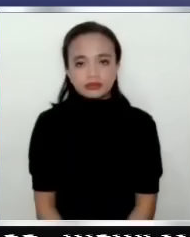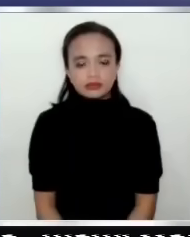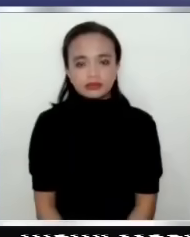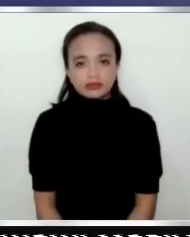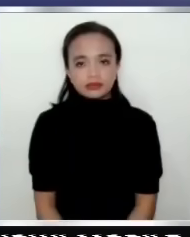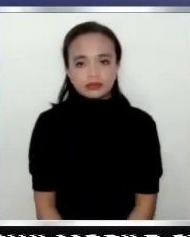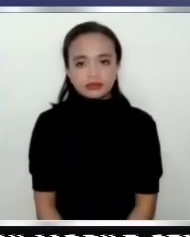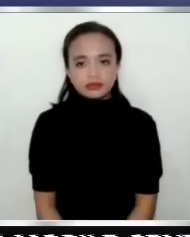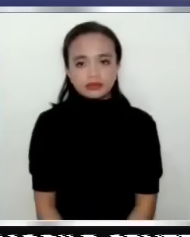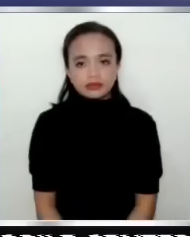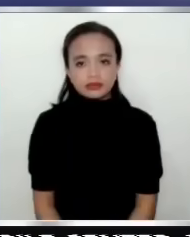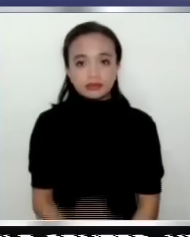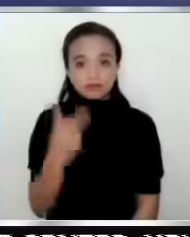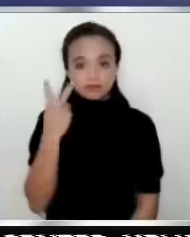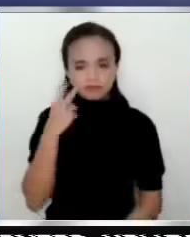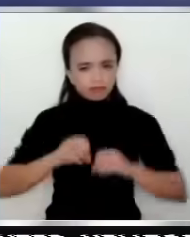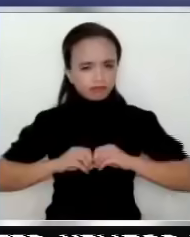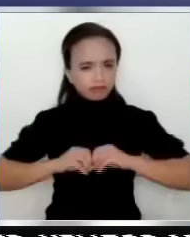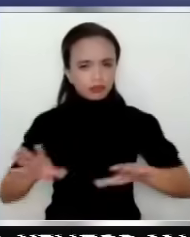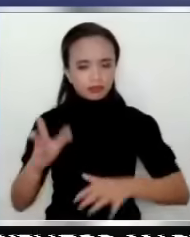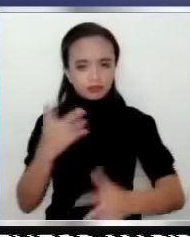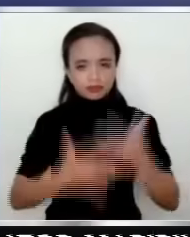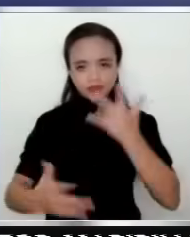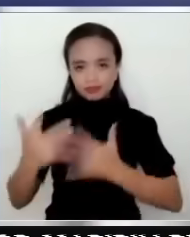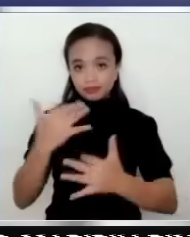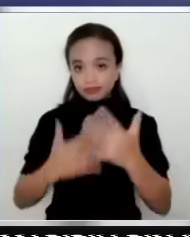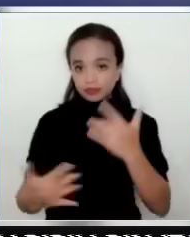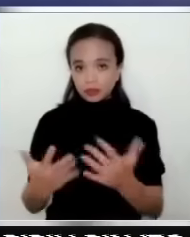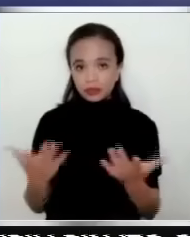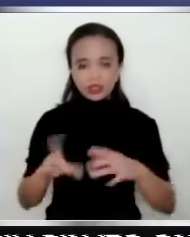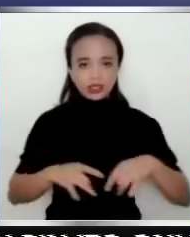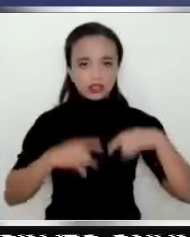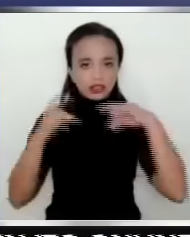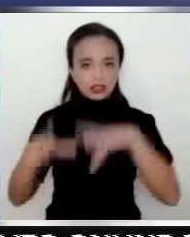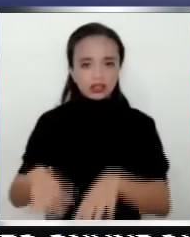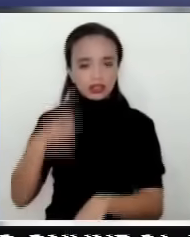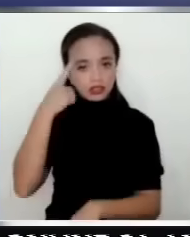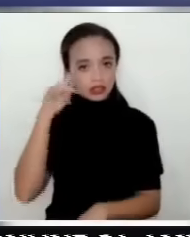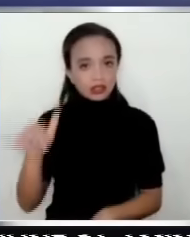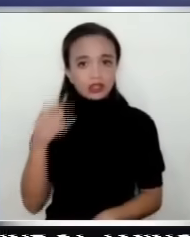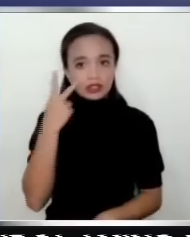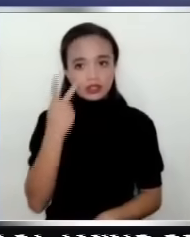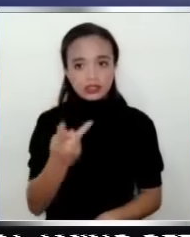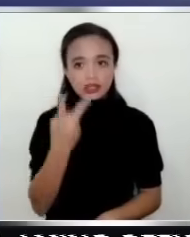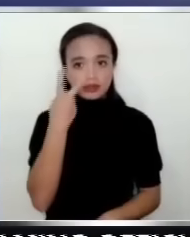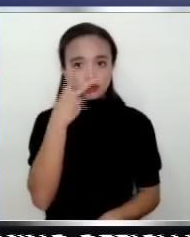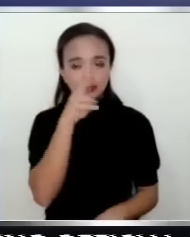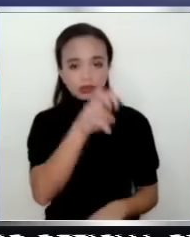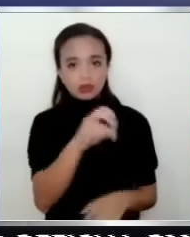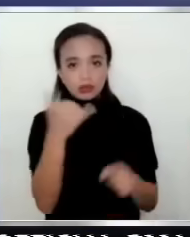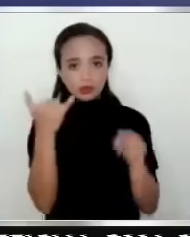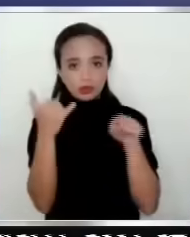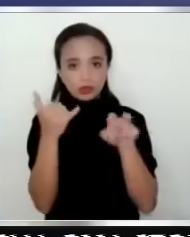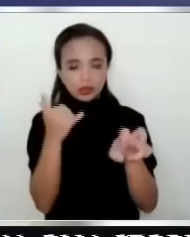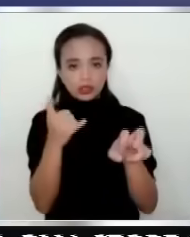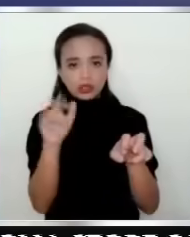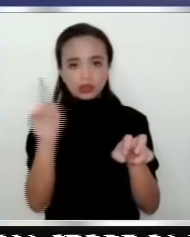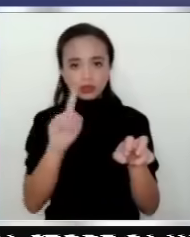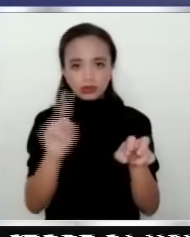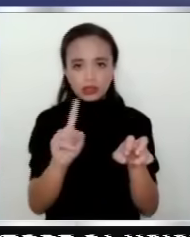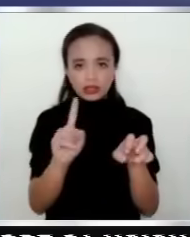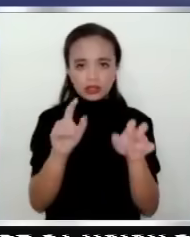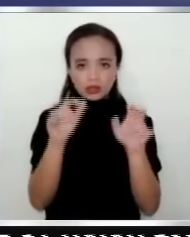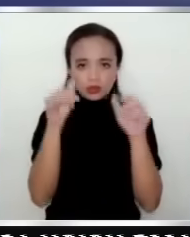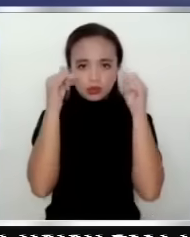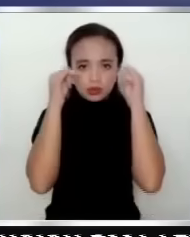paminsalang bushfire sa Australia at California at ang nahulikam na pagsuwag ng toro sa ilang residente sa China.